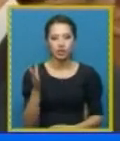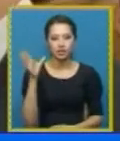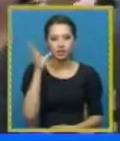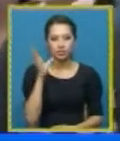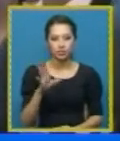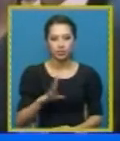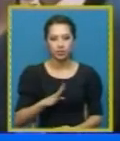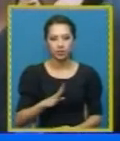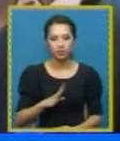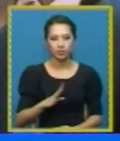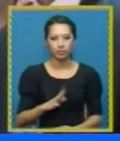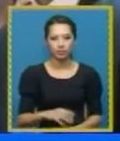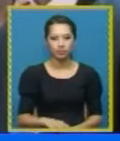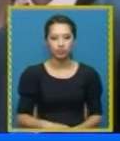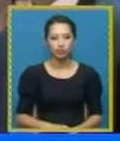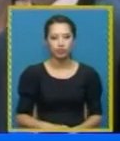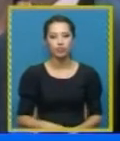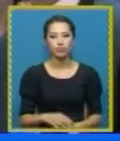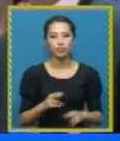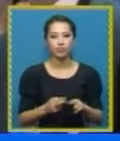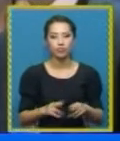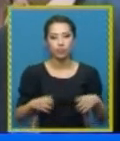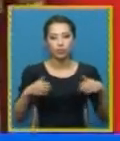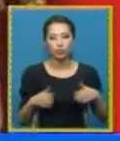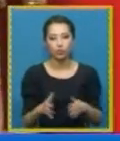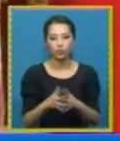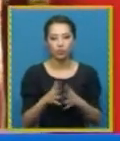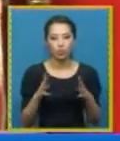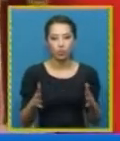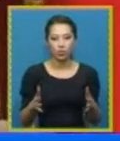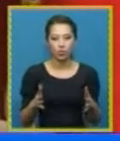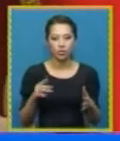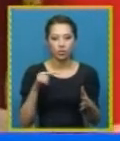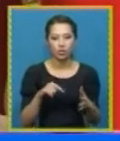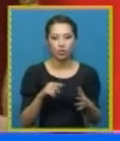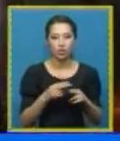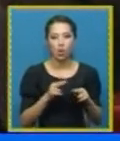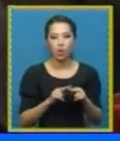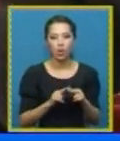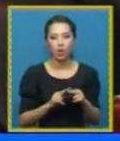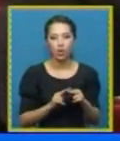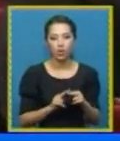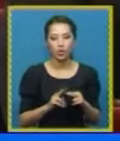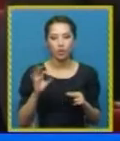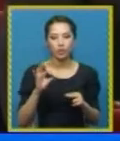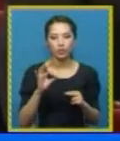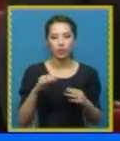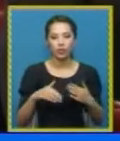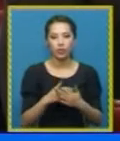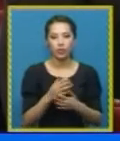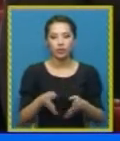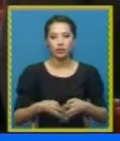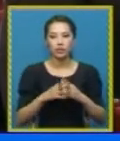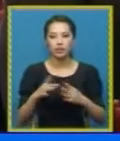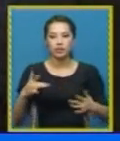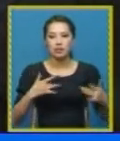балады. Керемет, үлкен жобалар ел үшін керек. Президент аялдаған келесі мәдениет ошағы жаңадан бой көтерген облыстық